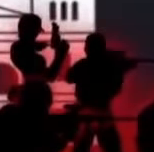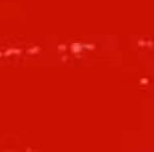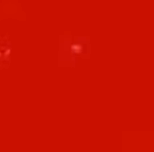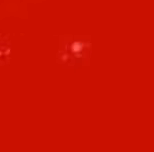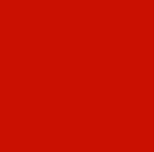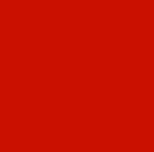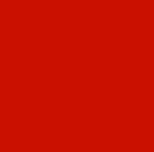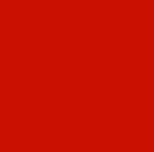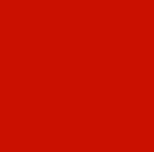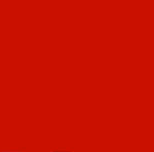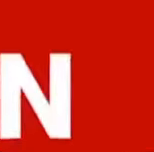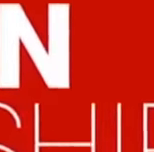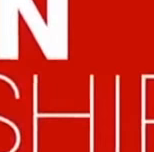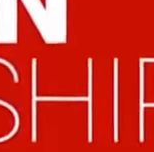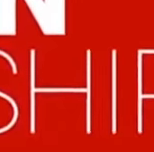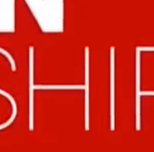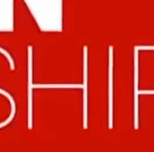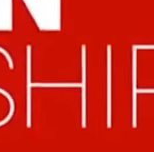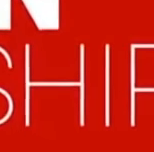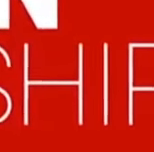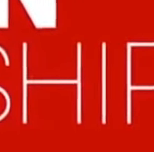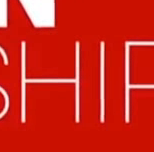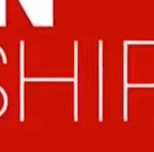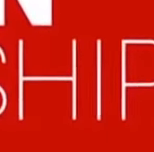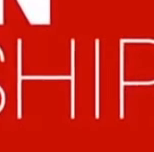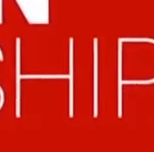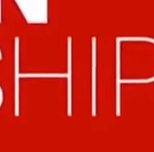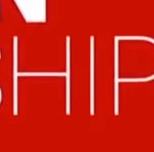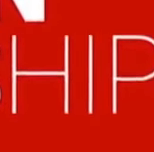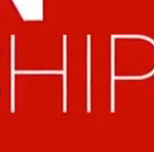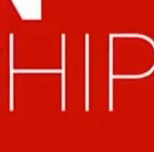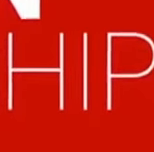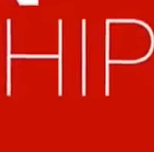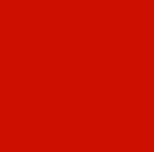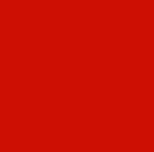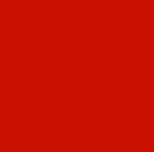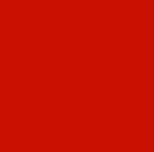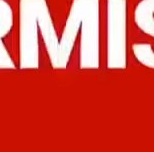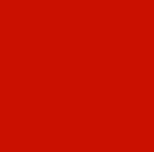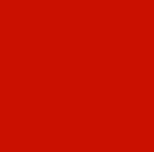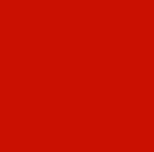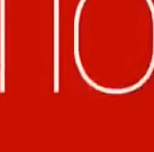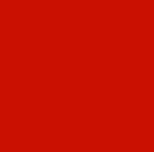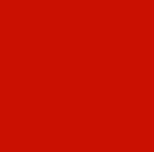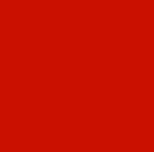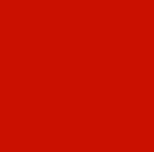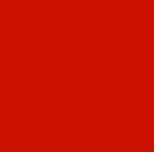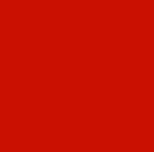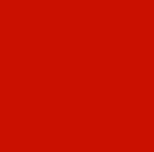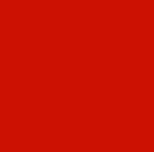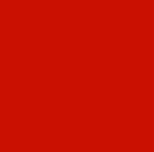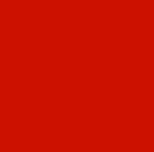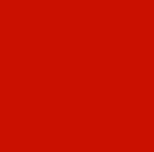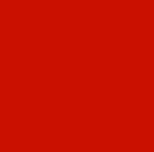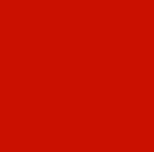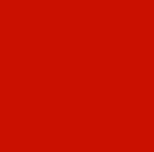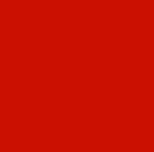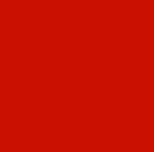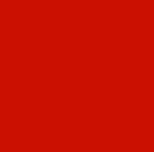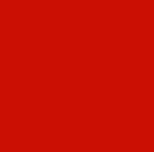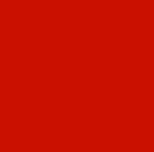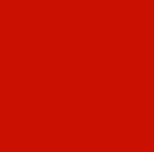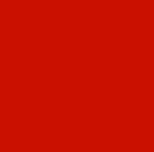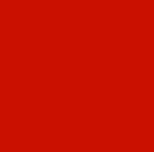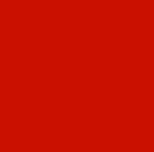kanya. May 3 uri ng oposisyong kumakalaban sa diktador. Reformist opposition o political advocate,